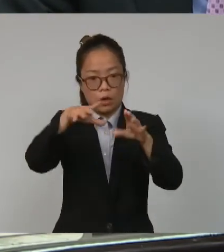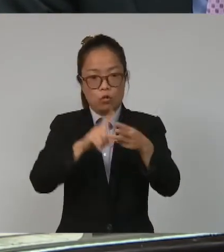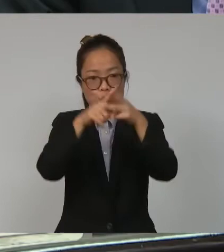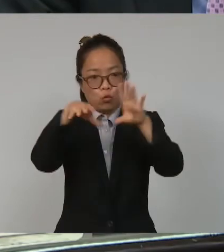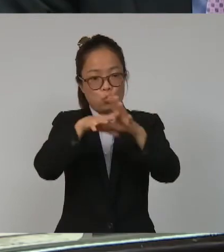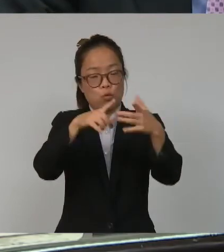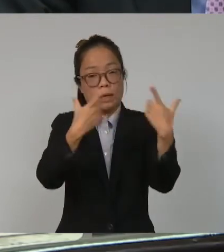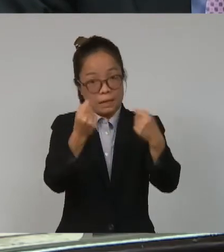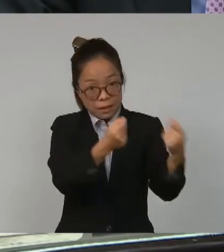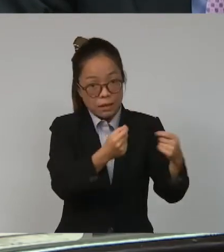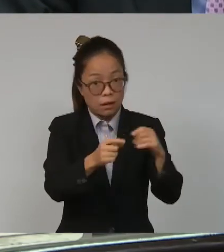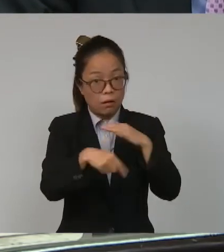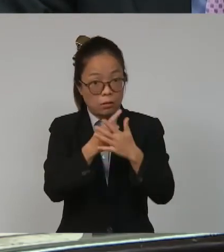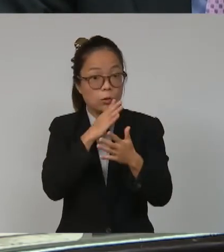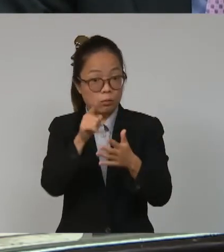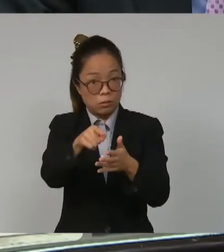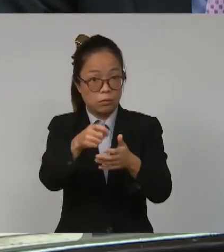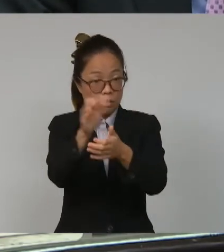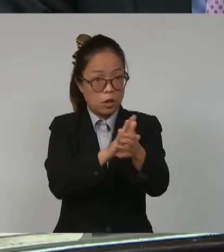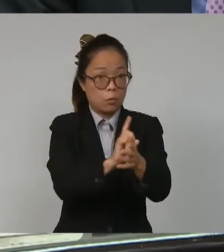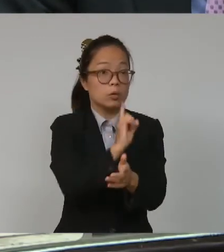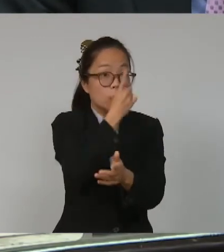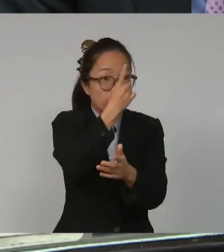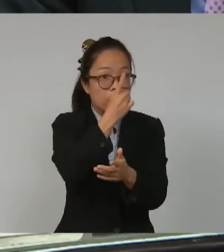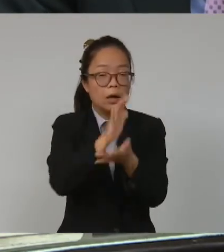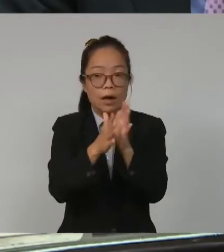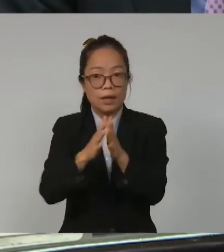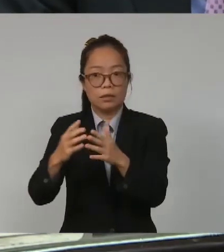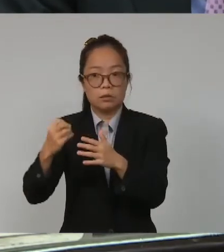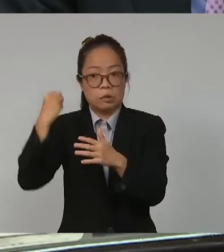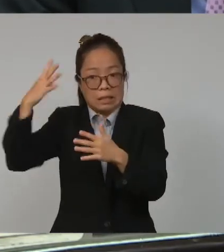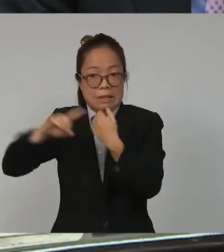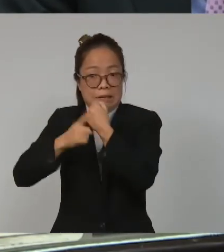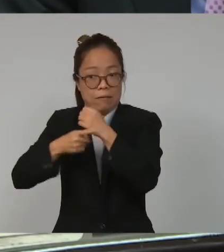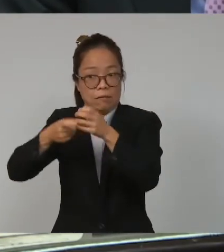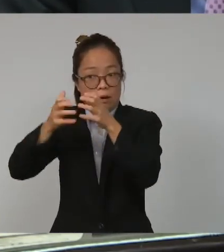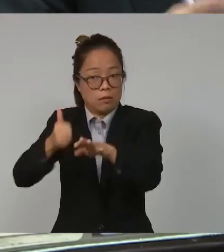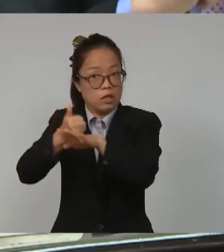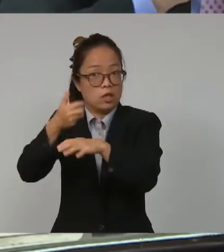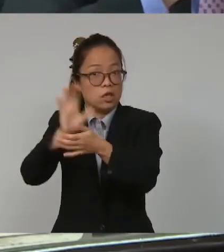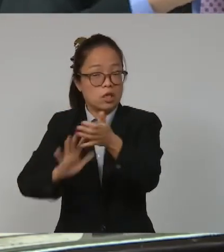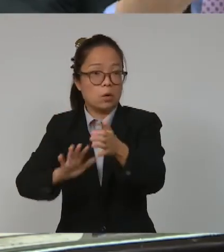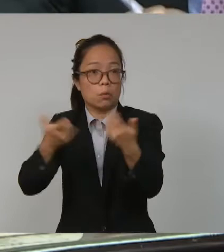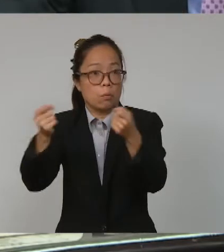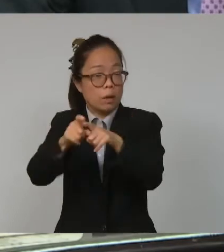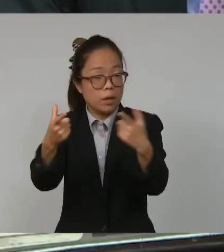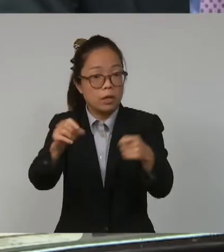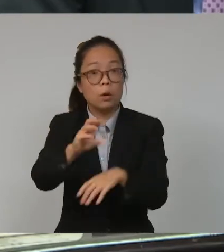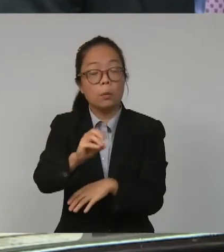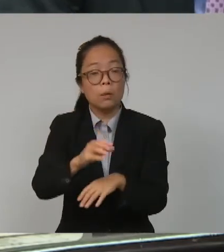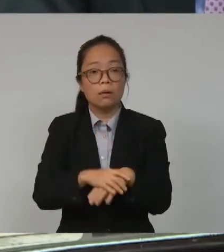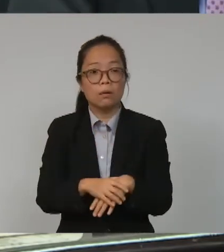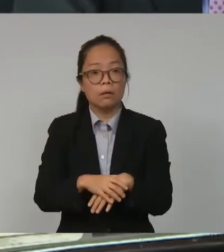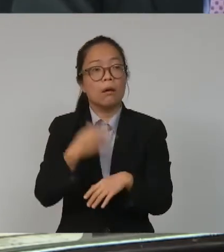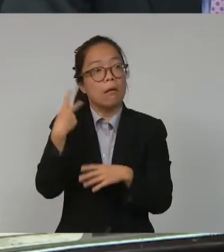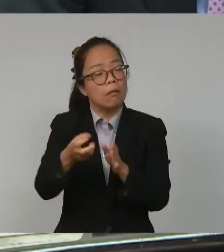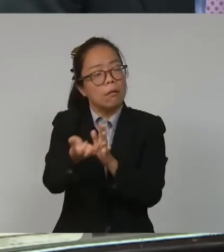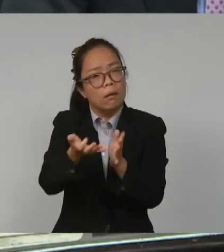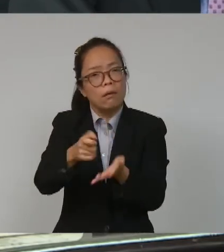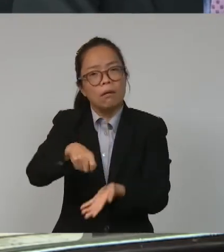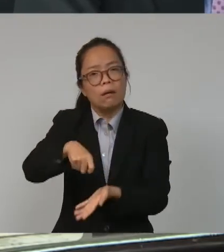来，难道就只有复决的效果吗？还是它会有创制的效果？啊、哦，而且刚才那